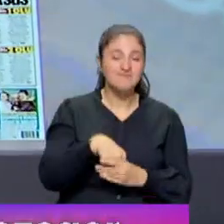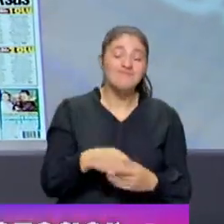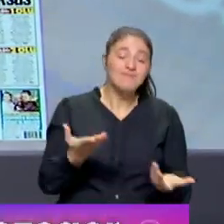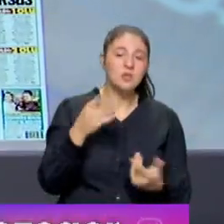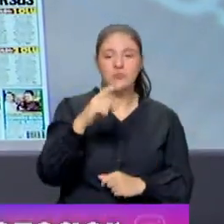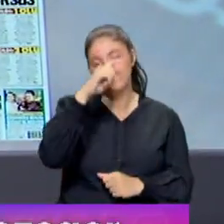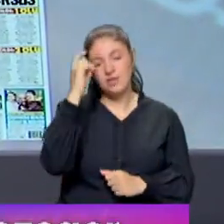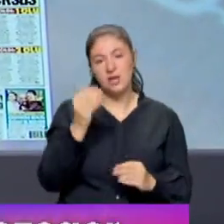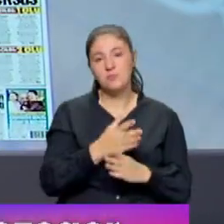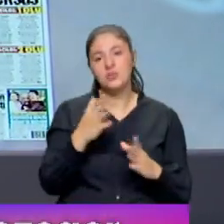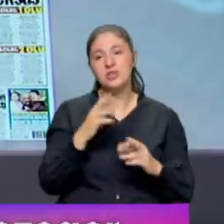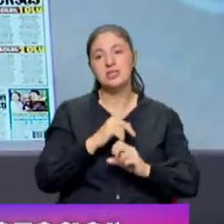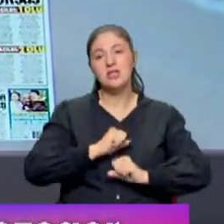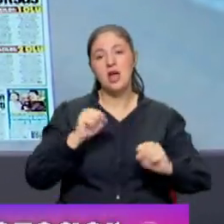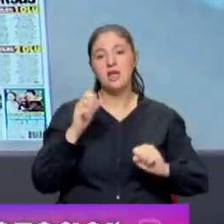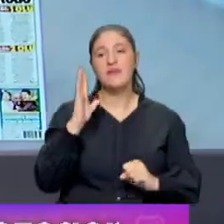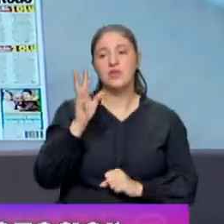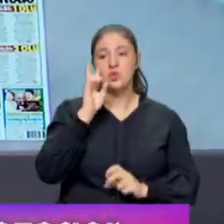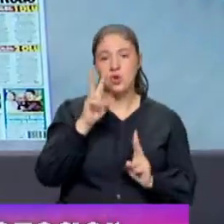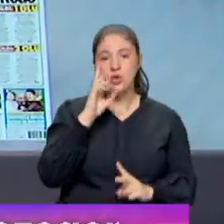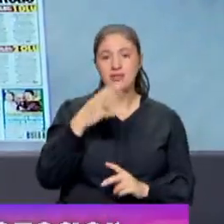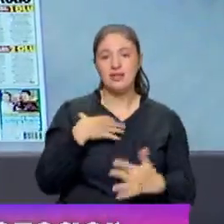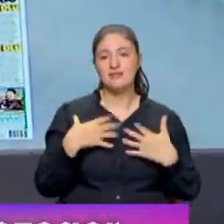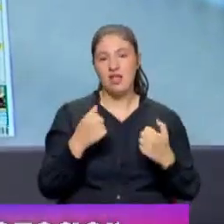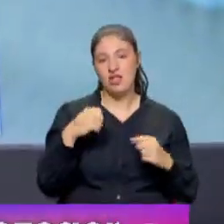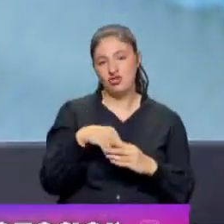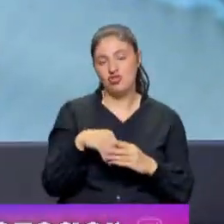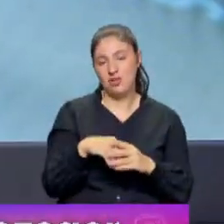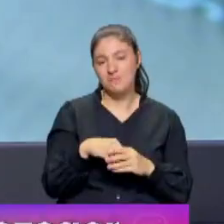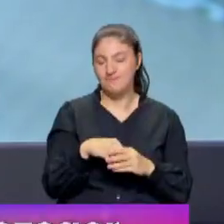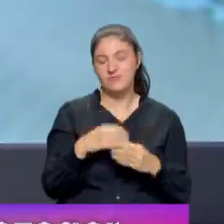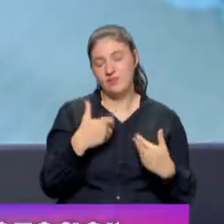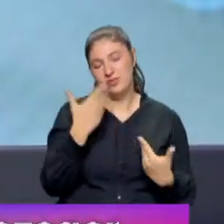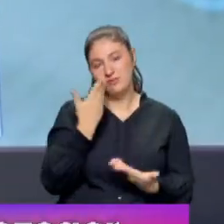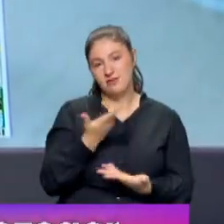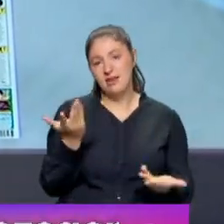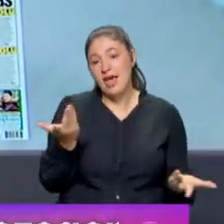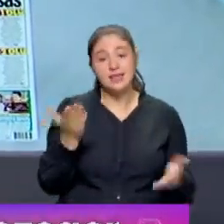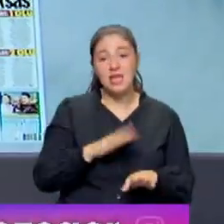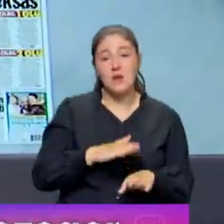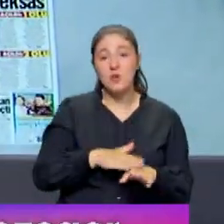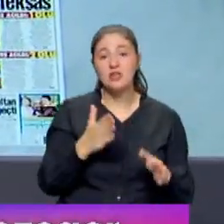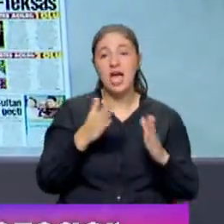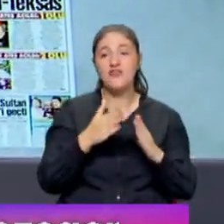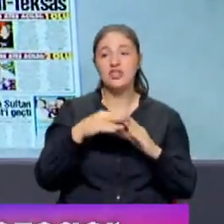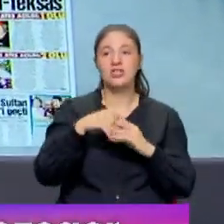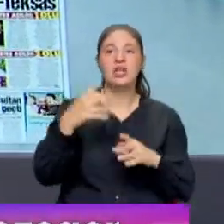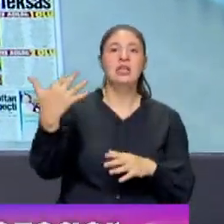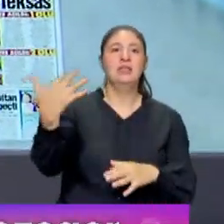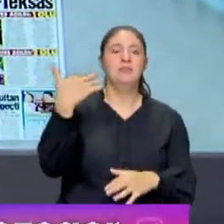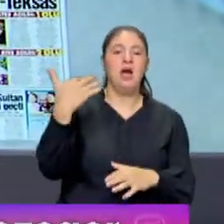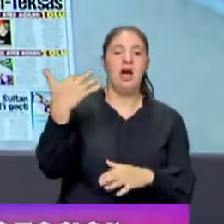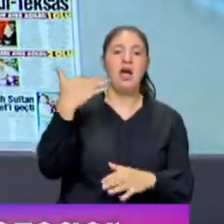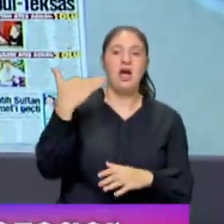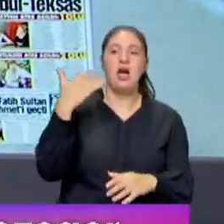ki bu sıcağın en büyük hasarını daha çok görüyorlar kendi sağlıkları üzerinde. Sevgili izleyenler, ne yapıyoruz? Evlerde klimalara